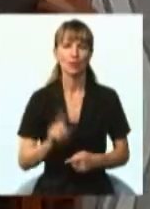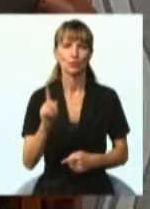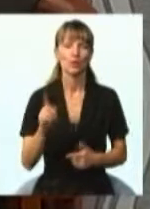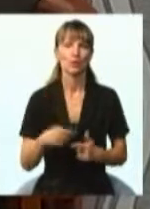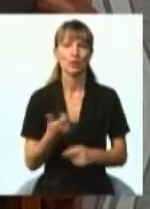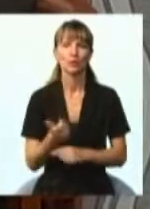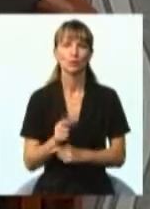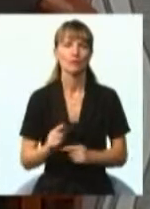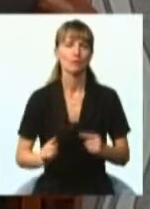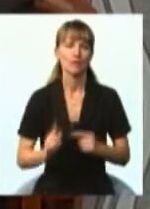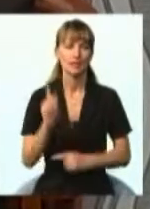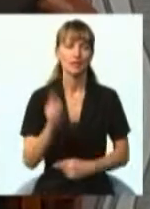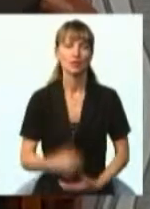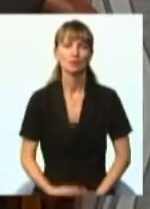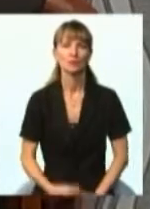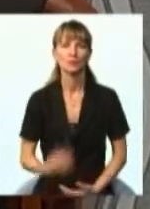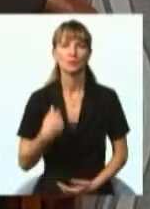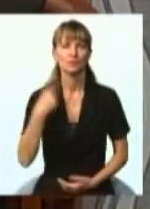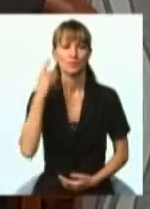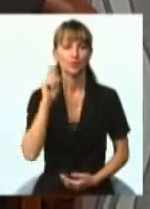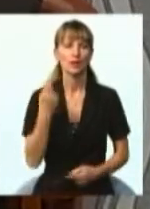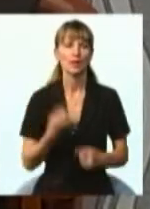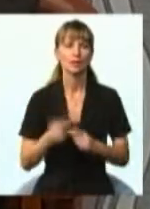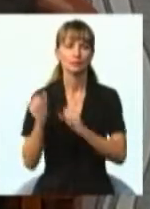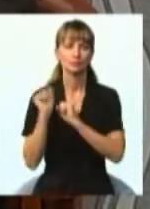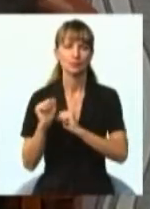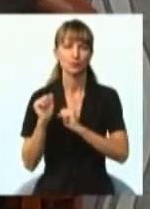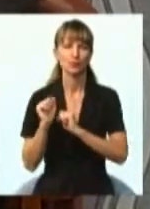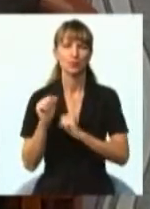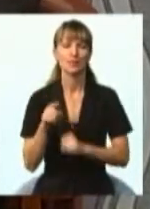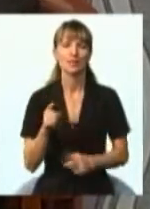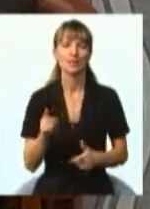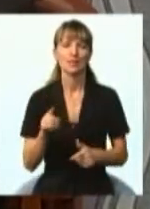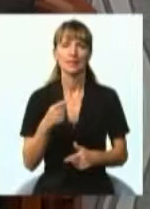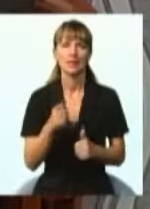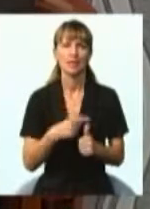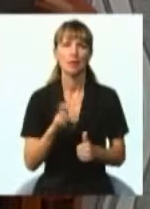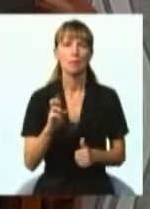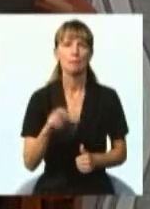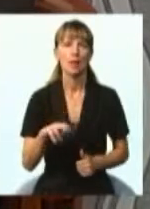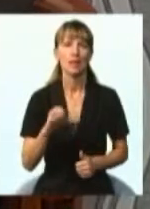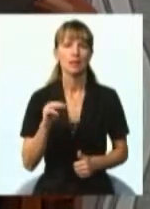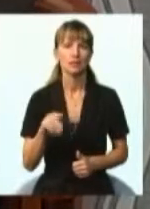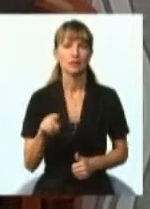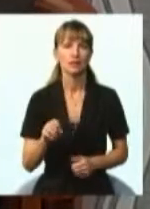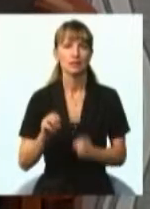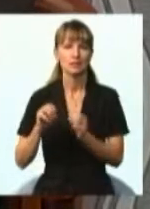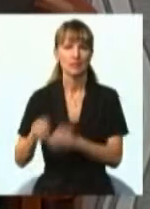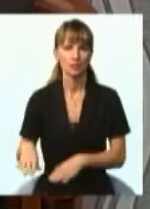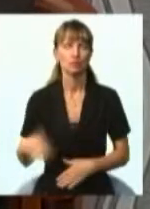занадто високо, так? Так. Я знаю, що ці мішки, які називають їх баластом, так? Їх іноді скидують.